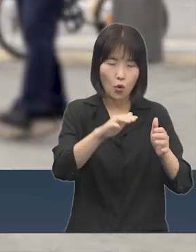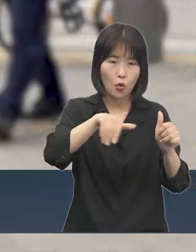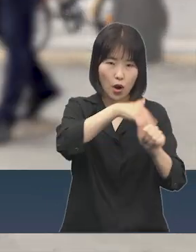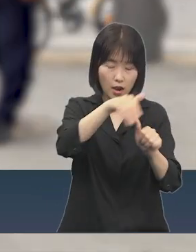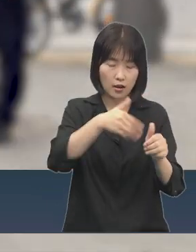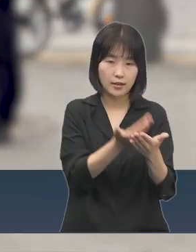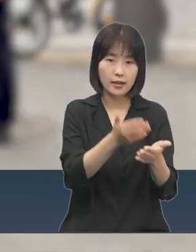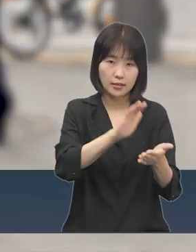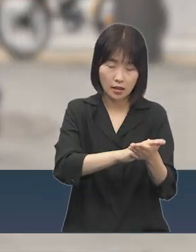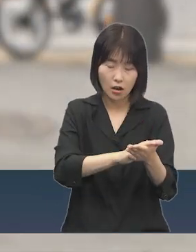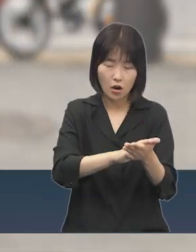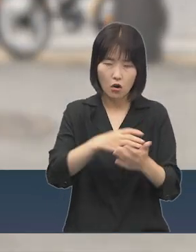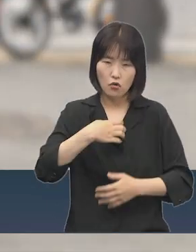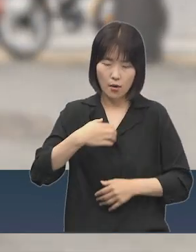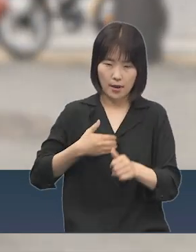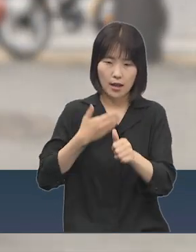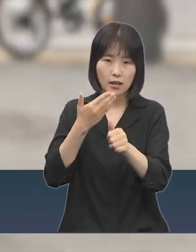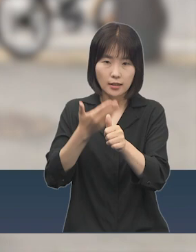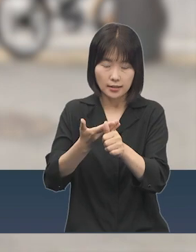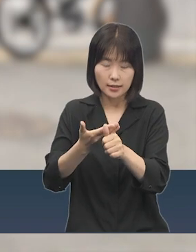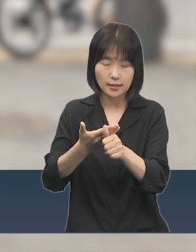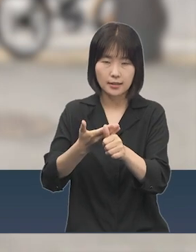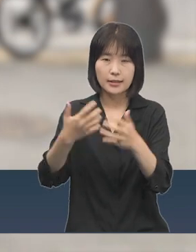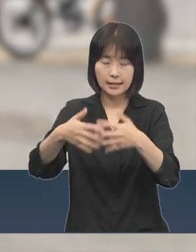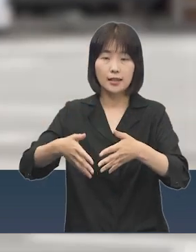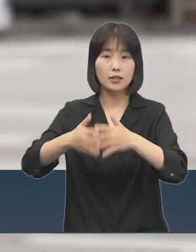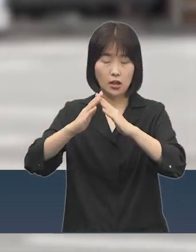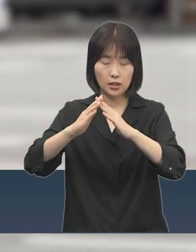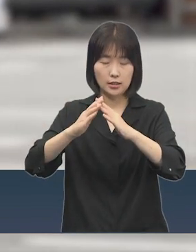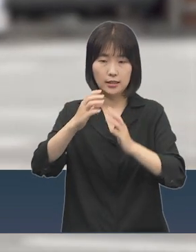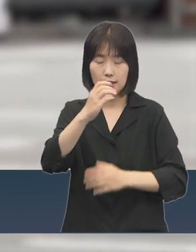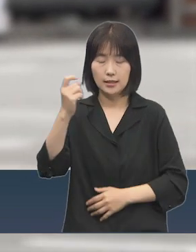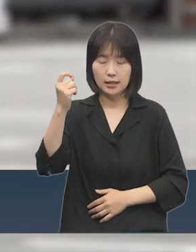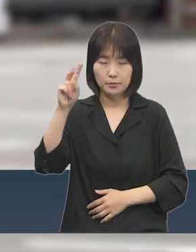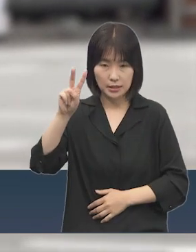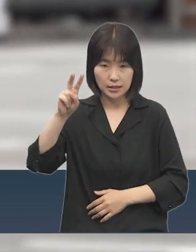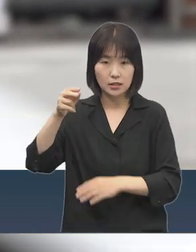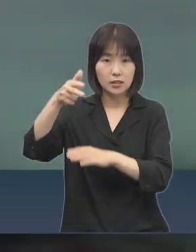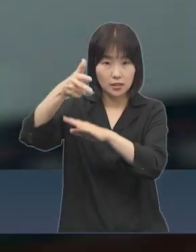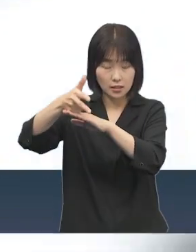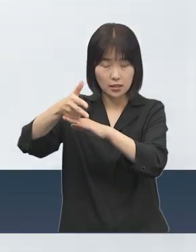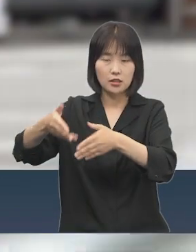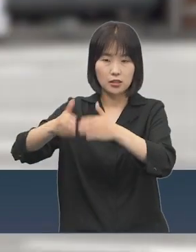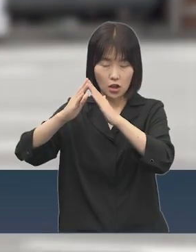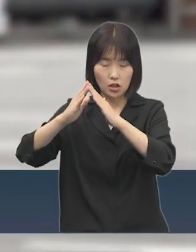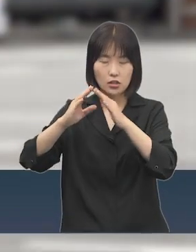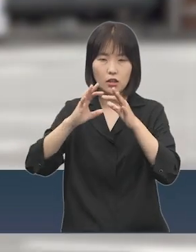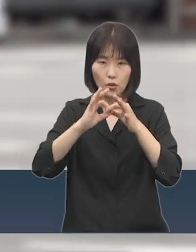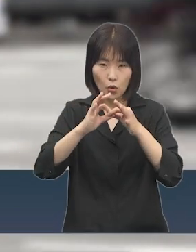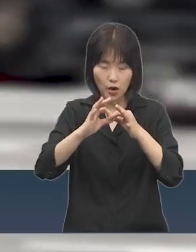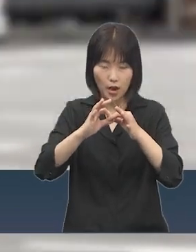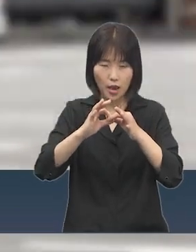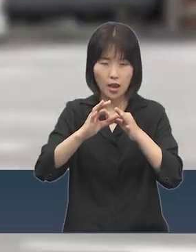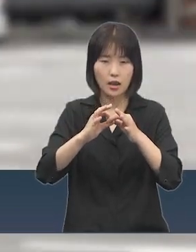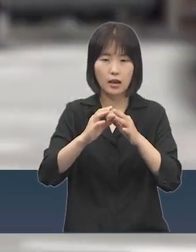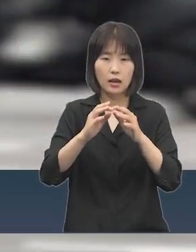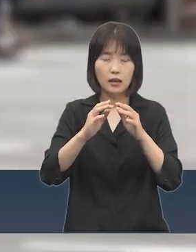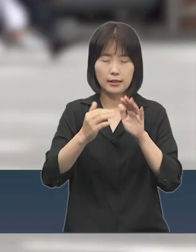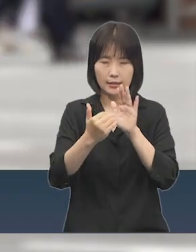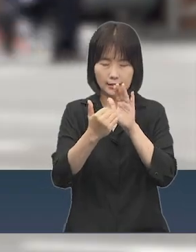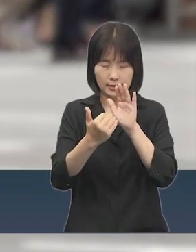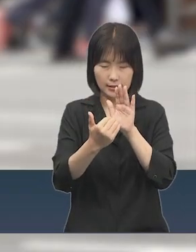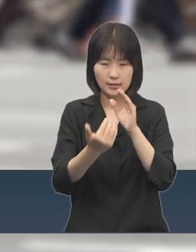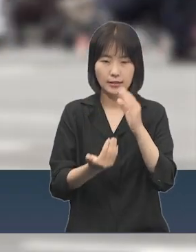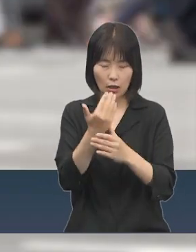환경개선 위험 알림장치 설치 지능형 CCTV 설치를 통한 밀집도 분석을 통해 임파사고 예방에